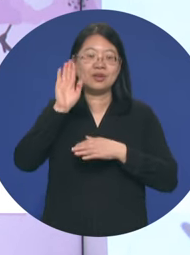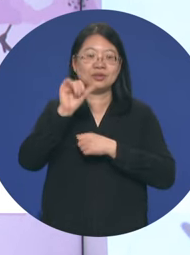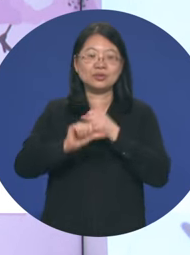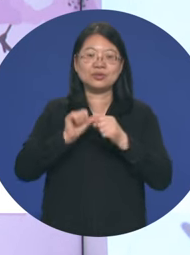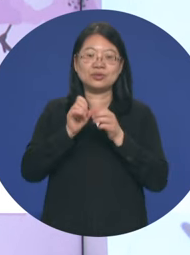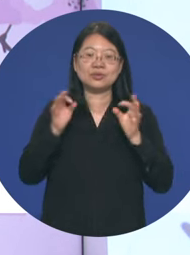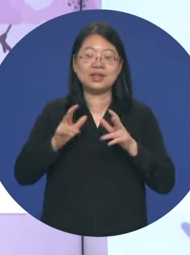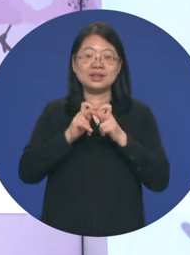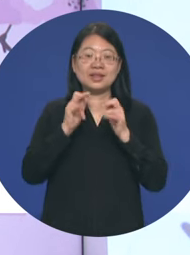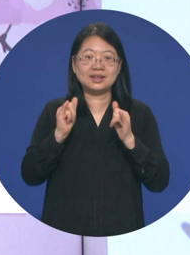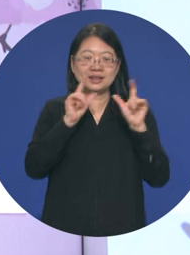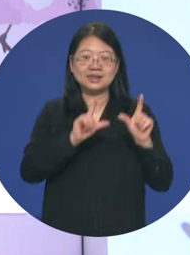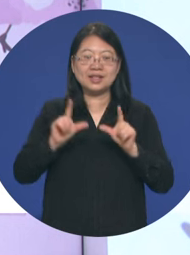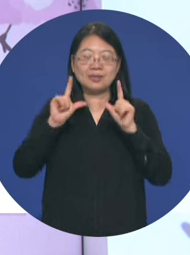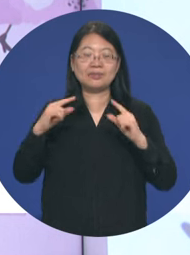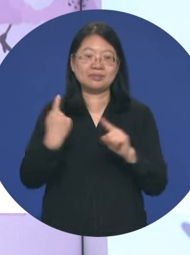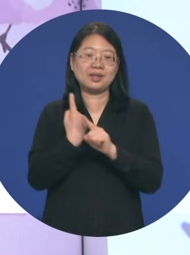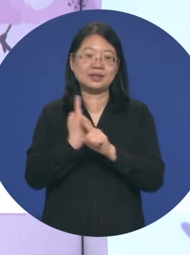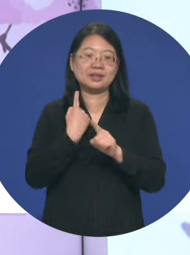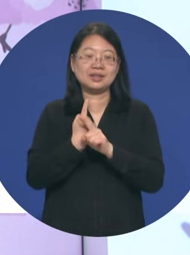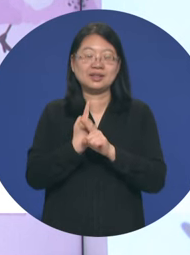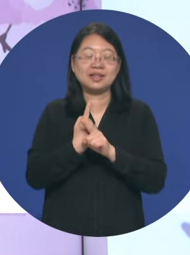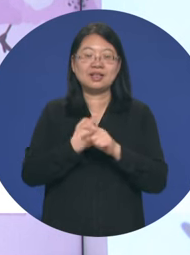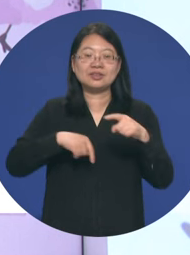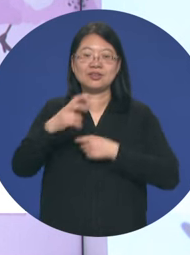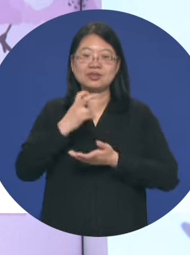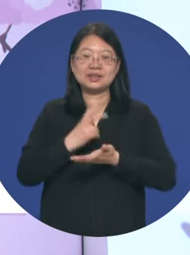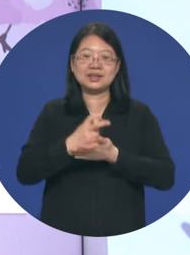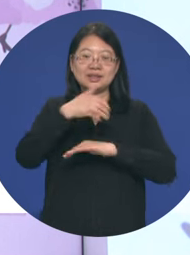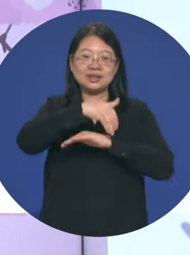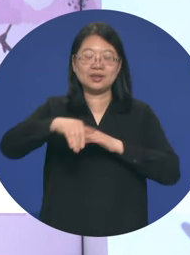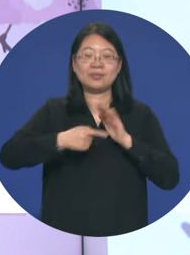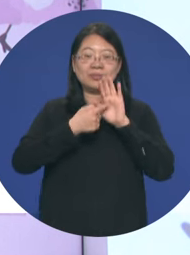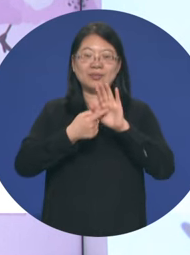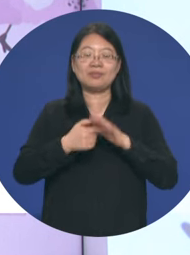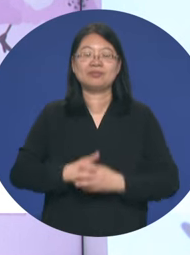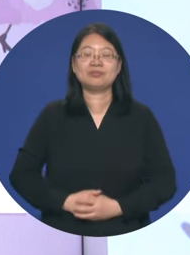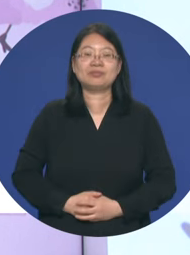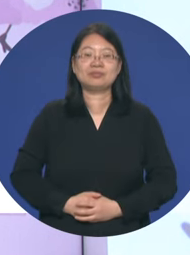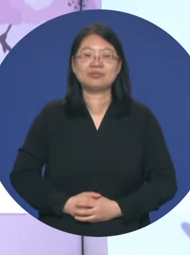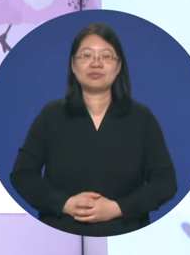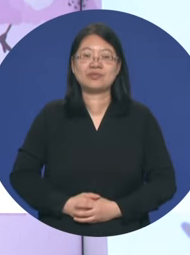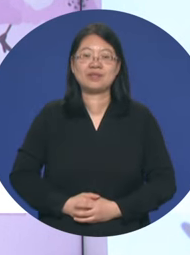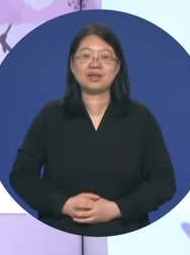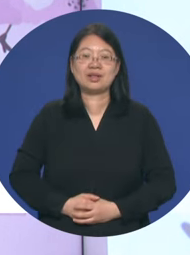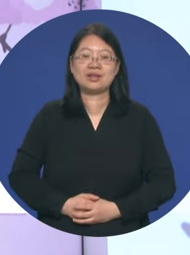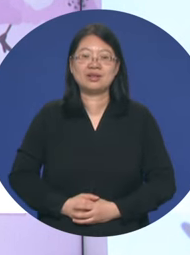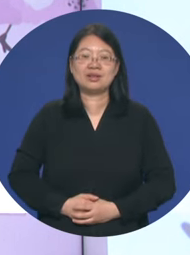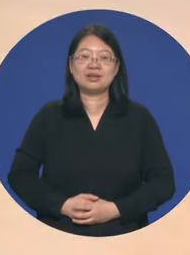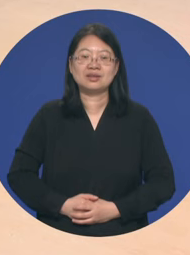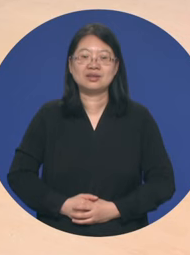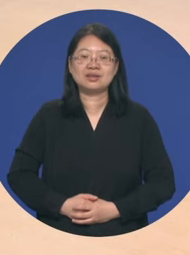5년간 장애인들의 삶을 개선할 실질적 정책 계획을 발표했습니다. 이슬비 기자가 취재했습니다.